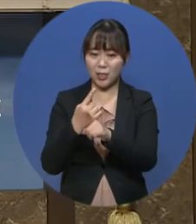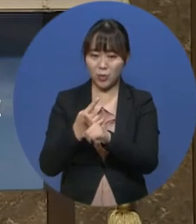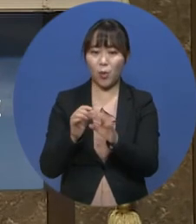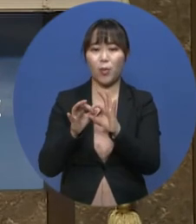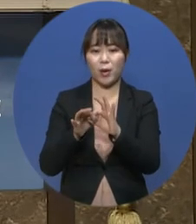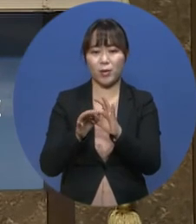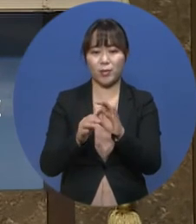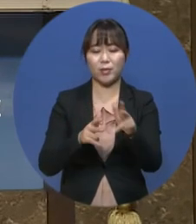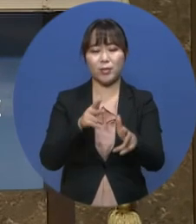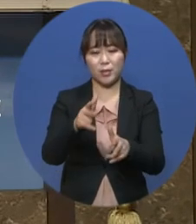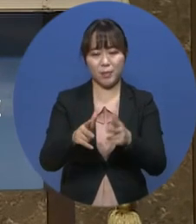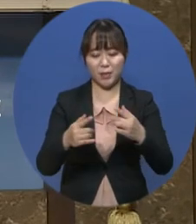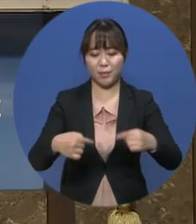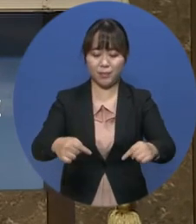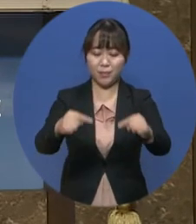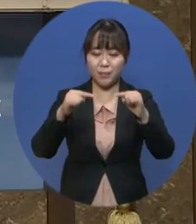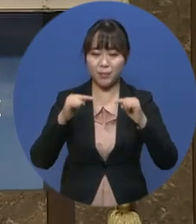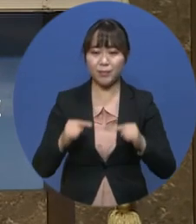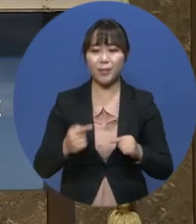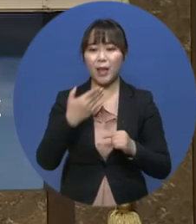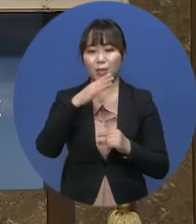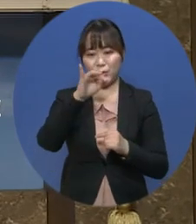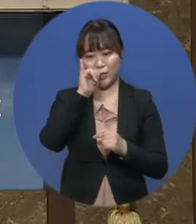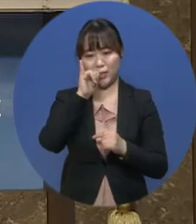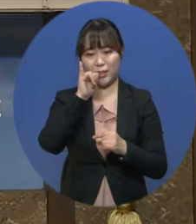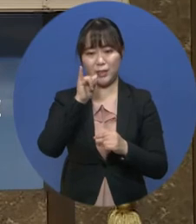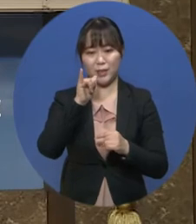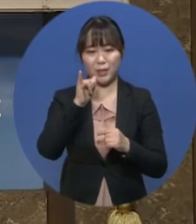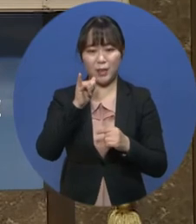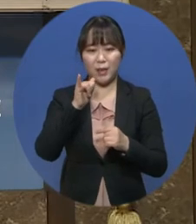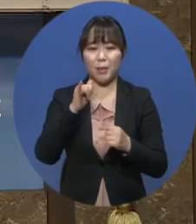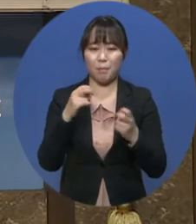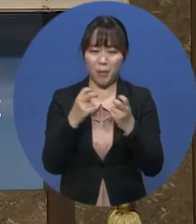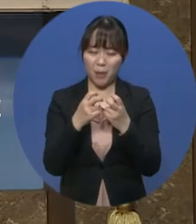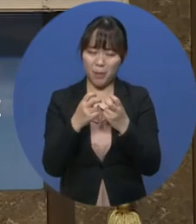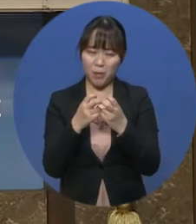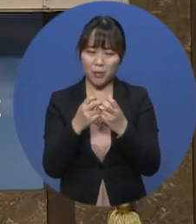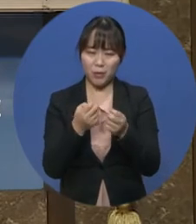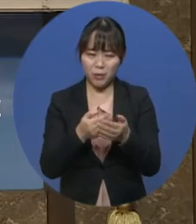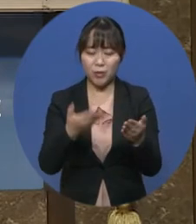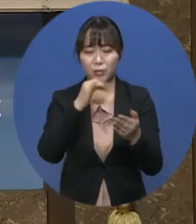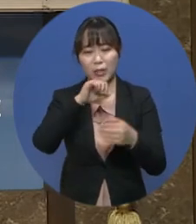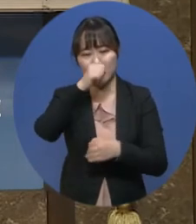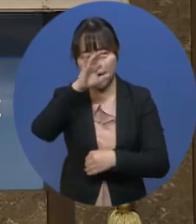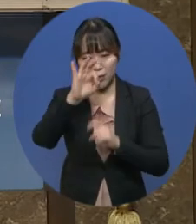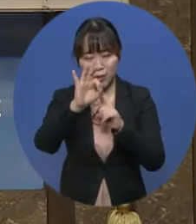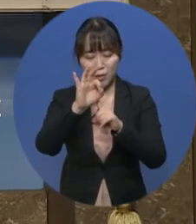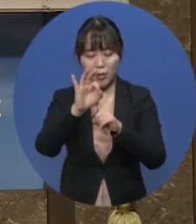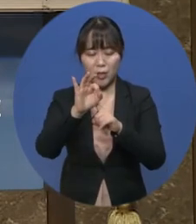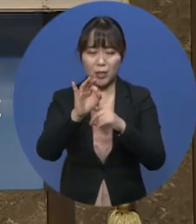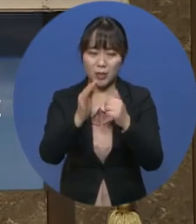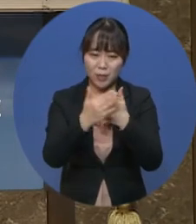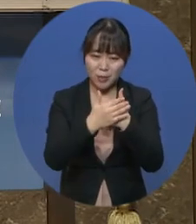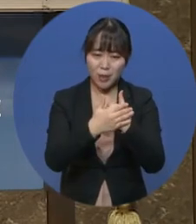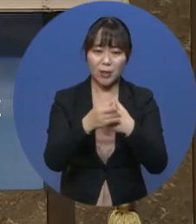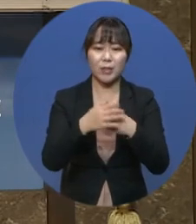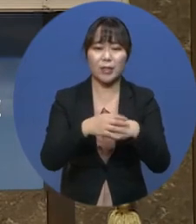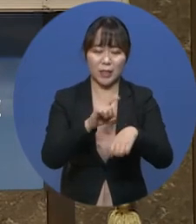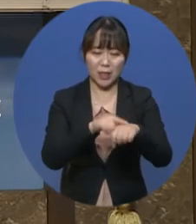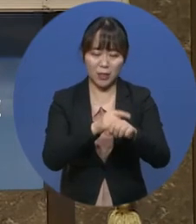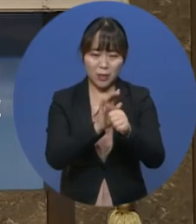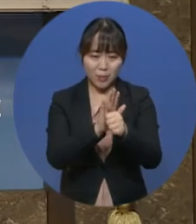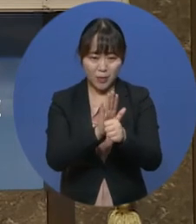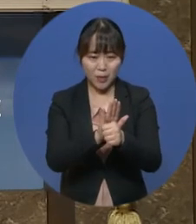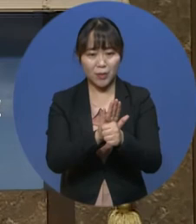대한 사업에 참여할 수 있는 길이 열리도록 4 어 쟤 정적인 뒷받침 시간적인